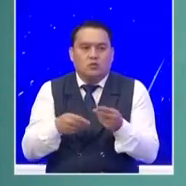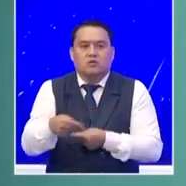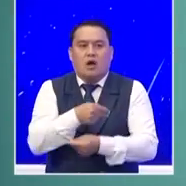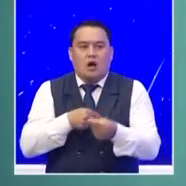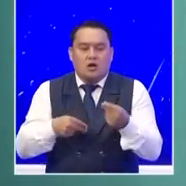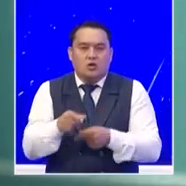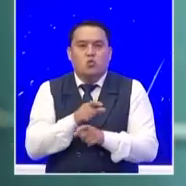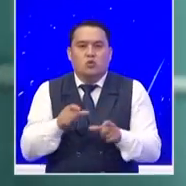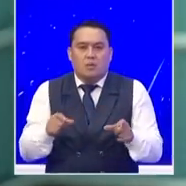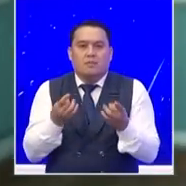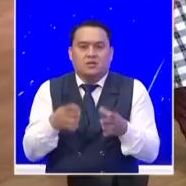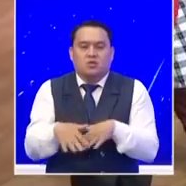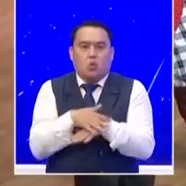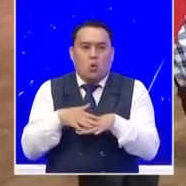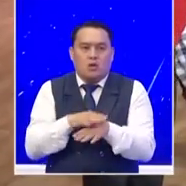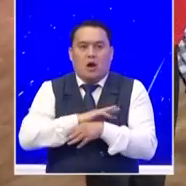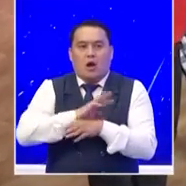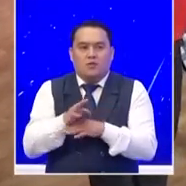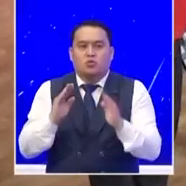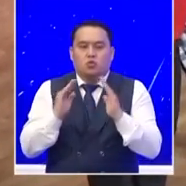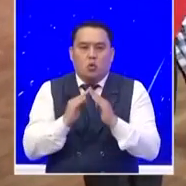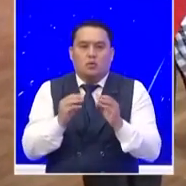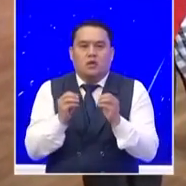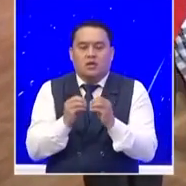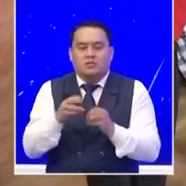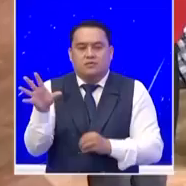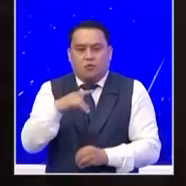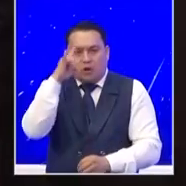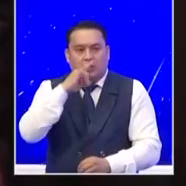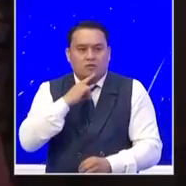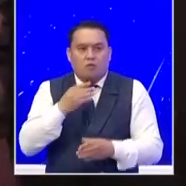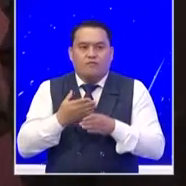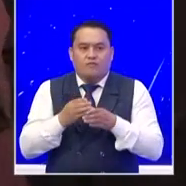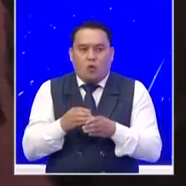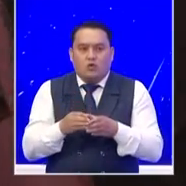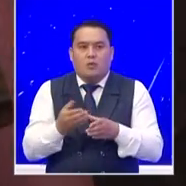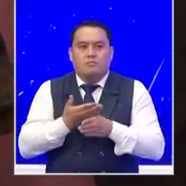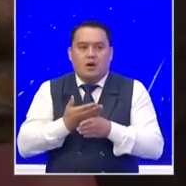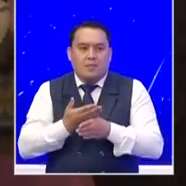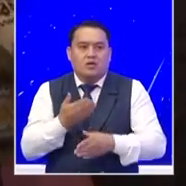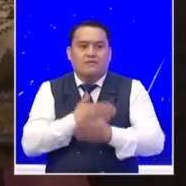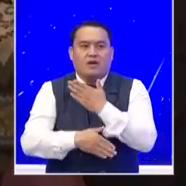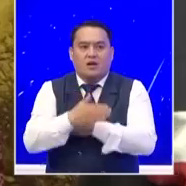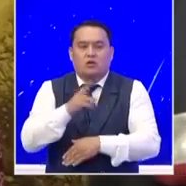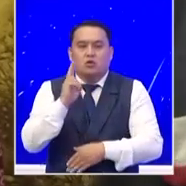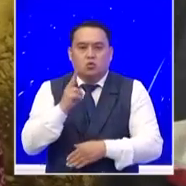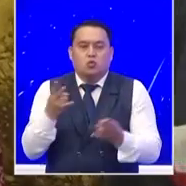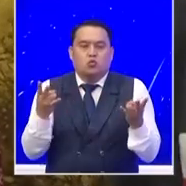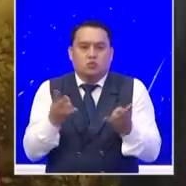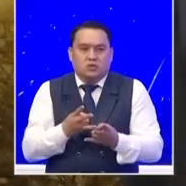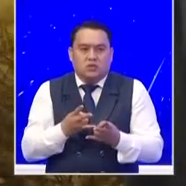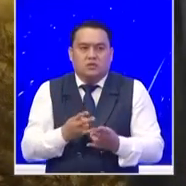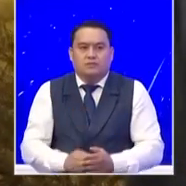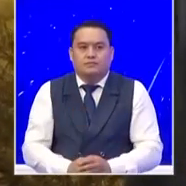собрали неравнодушные простые жители страны, обеспечили жильем десятки семей по всей стране. Фонд помогает сиротам, малоимущим, инвалидам, тем, кто остро нуждается в